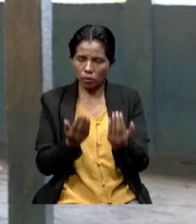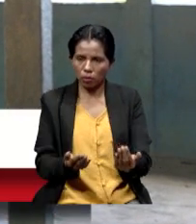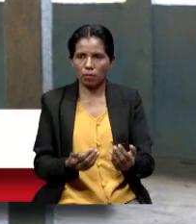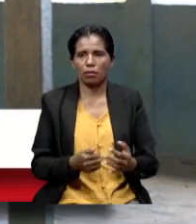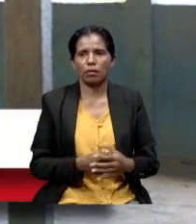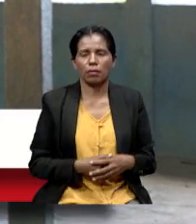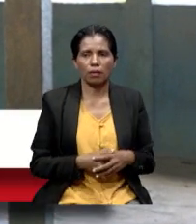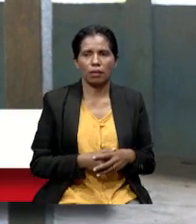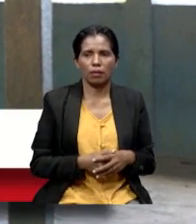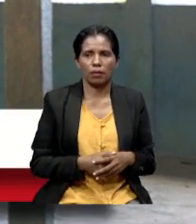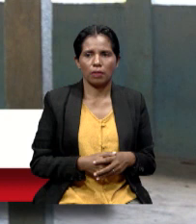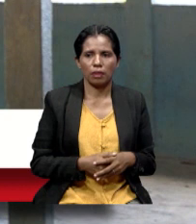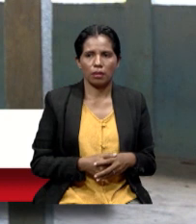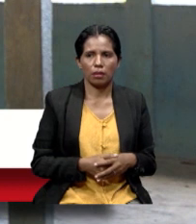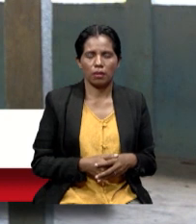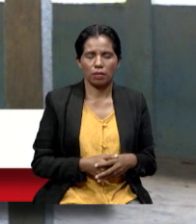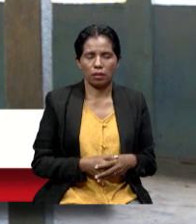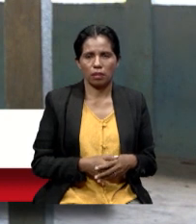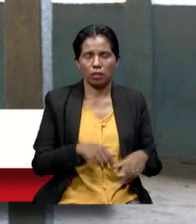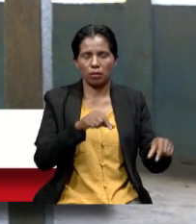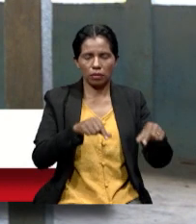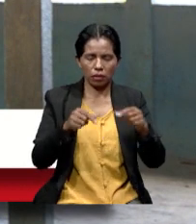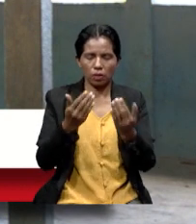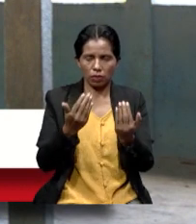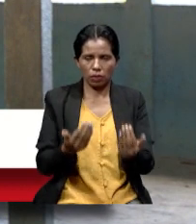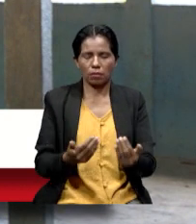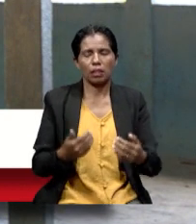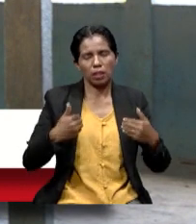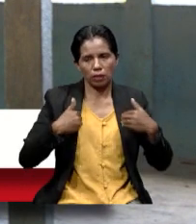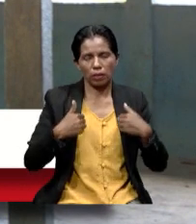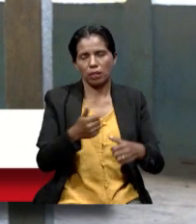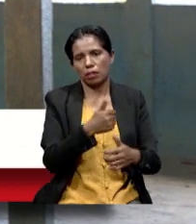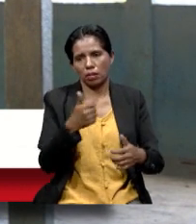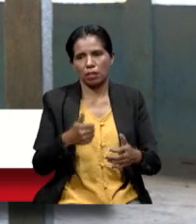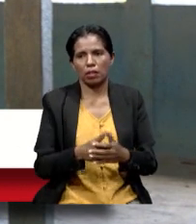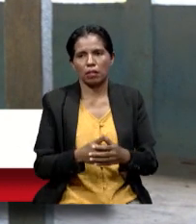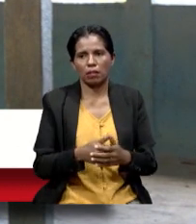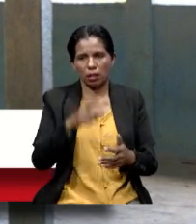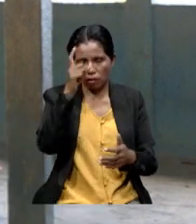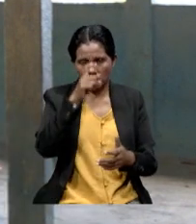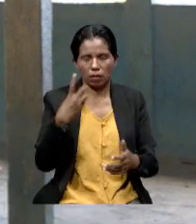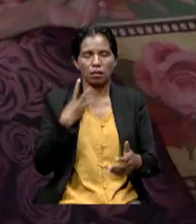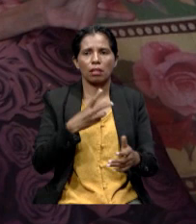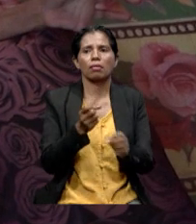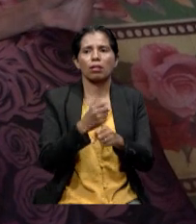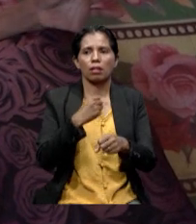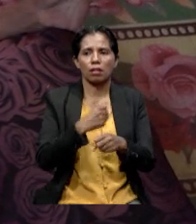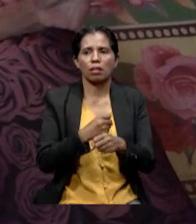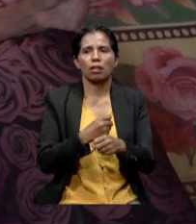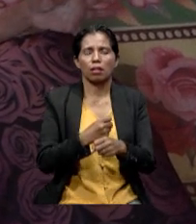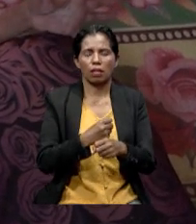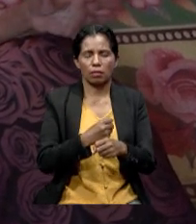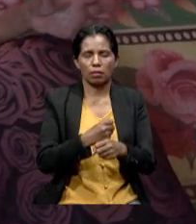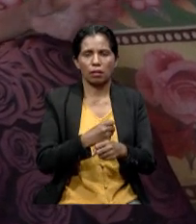Ini kerana aku ni idari kerana kerana beli mania. Berbal balu di hadun ini mis balu idari liu na ame halo surat bahasa